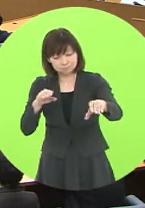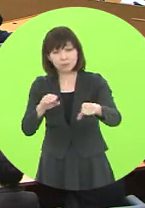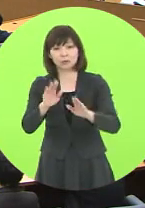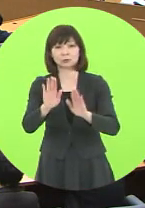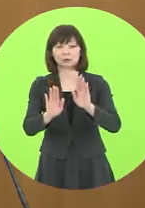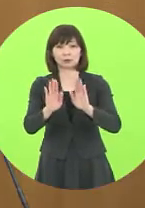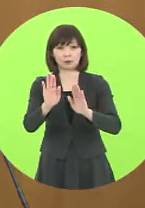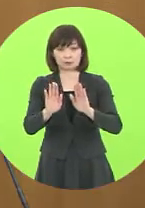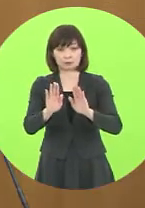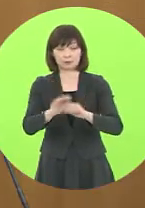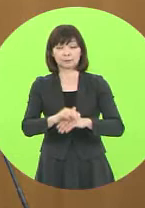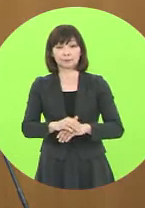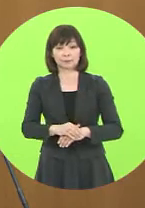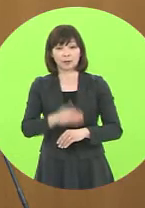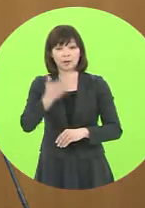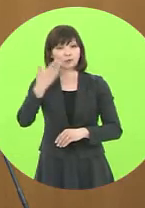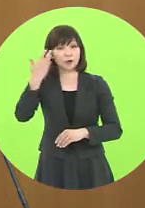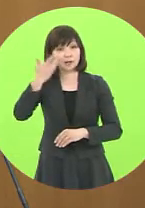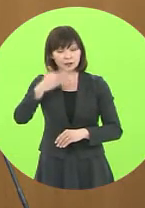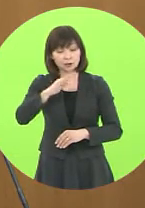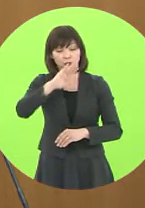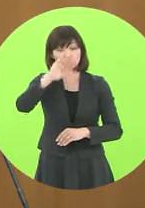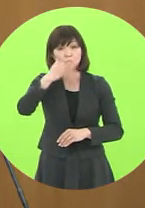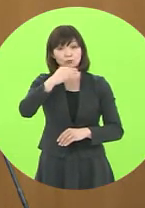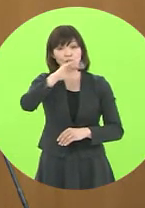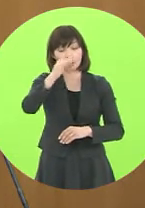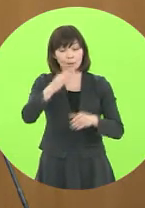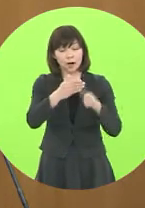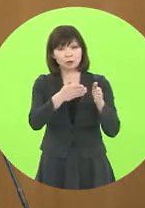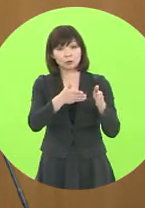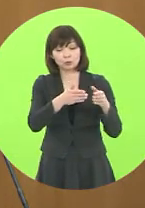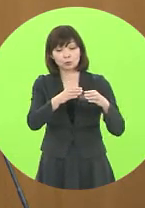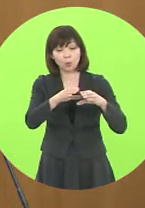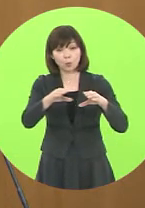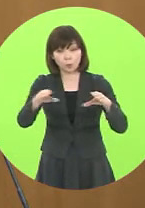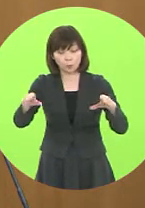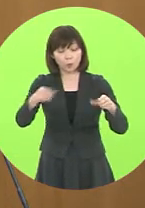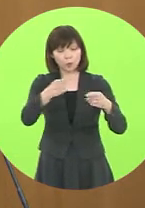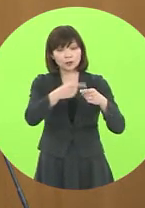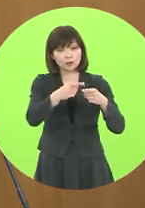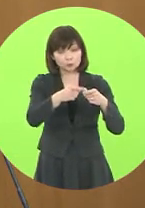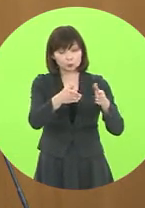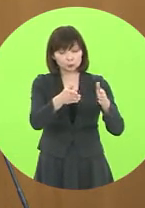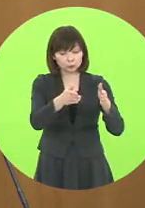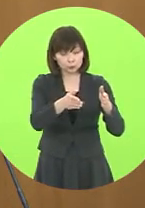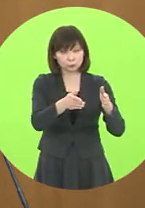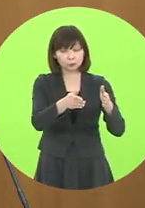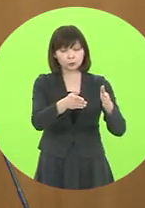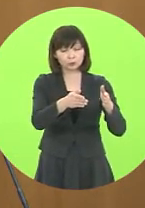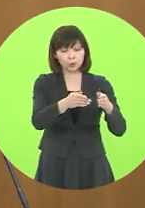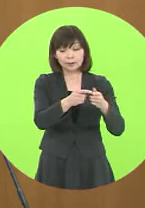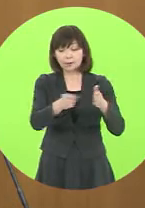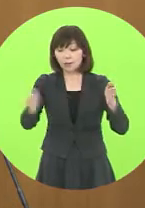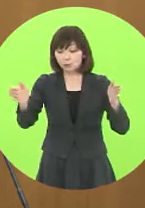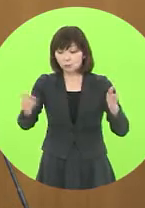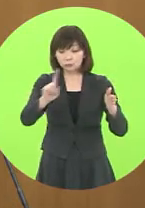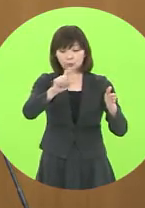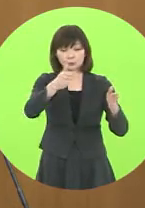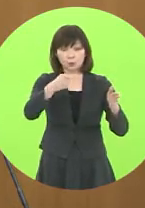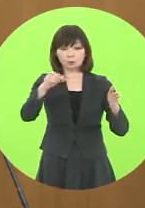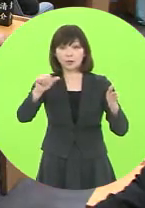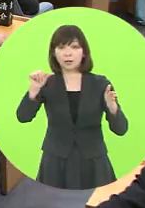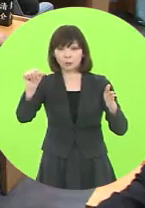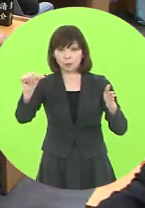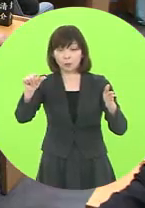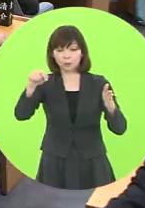こうした中、倉敷福山道路の一部として指定されている福山道路について、全延長 16.5km のう